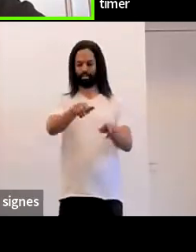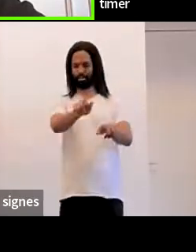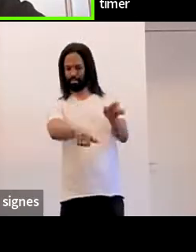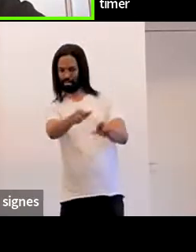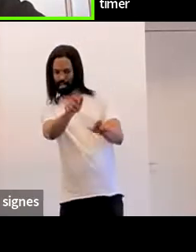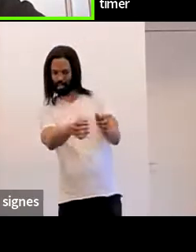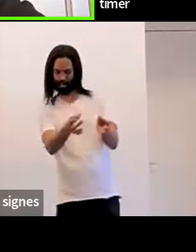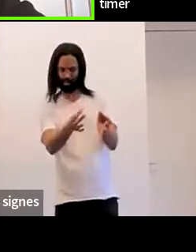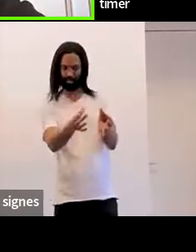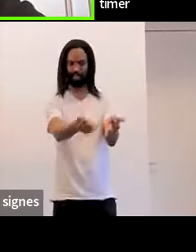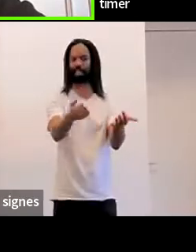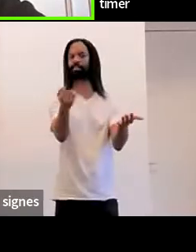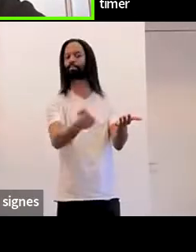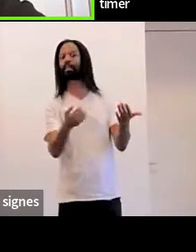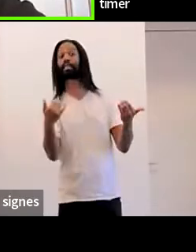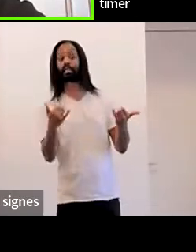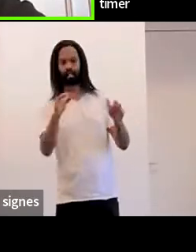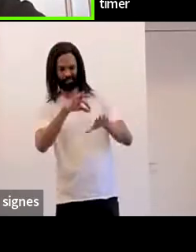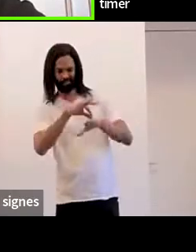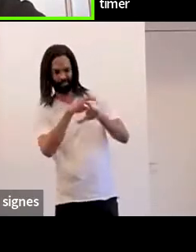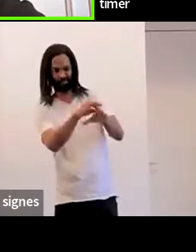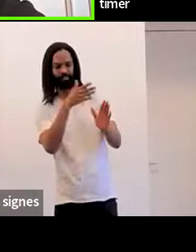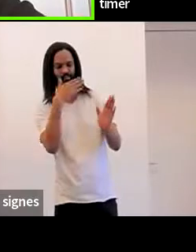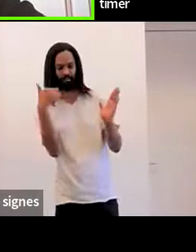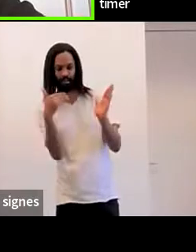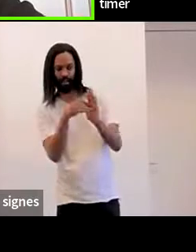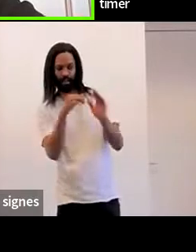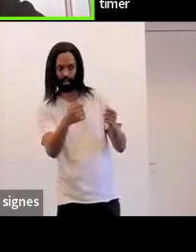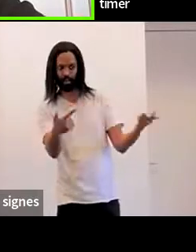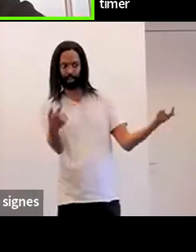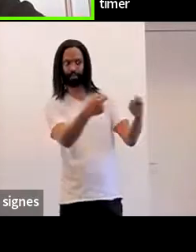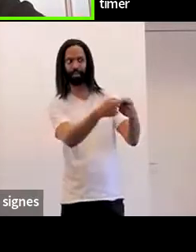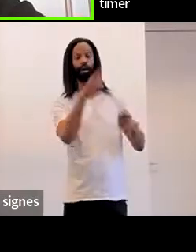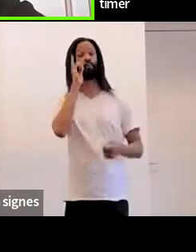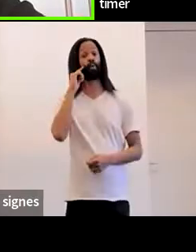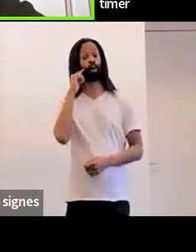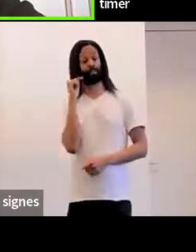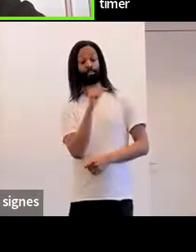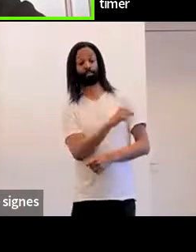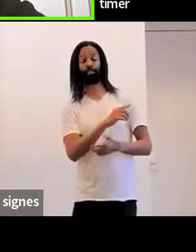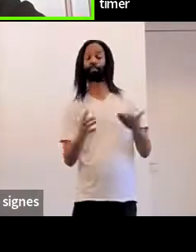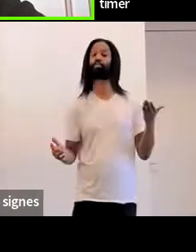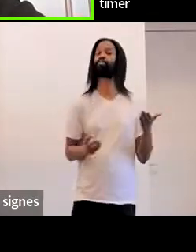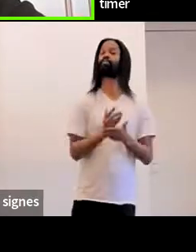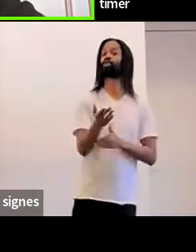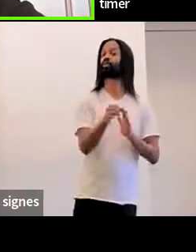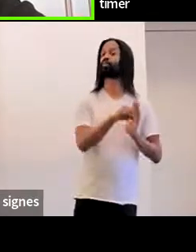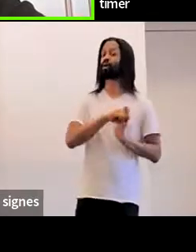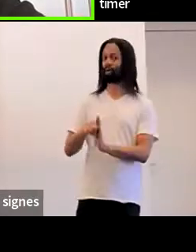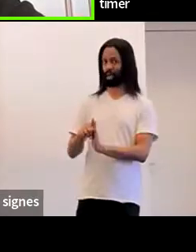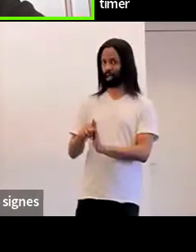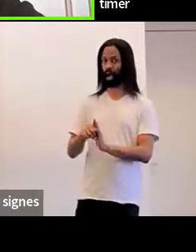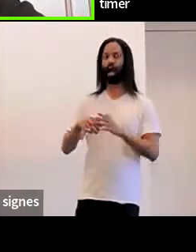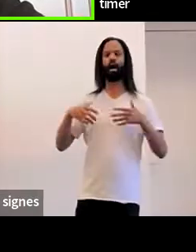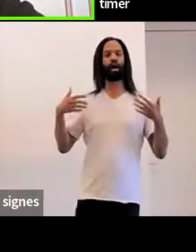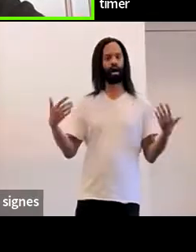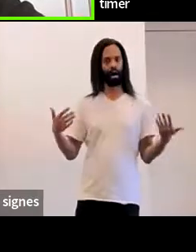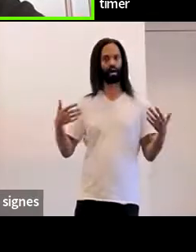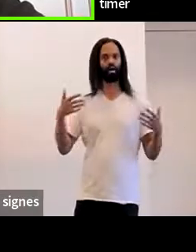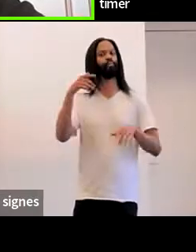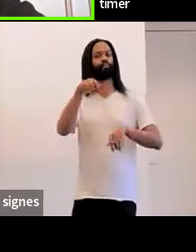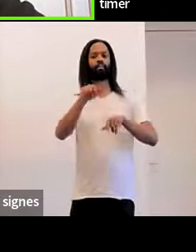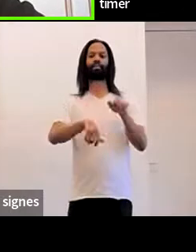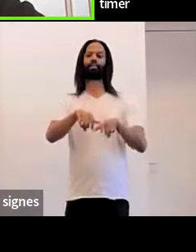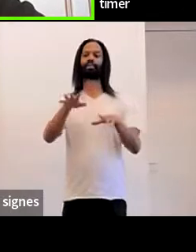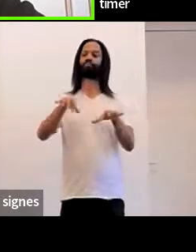les plus fragiles de notre territoire. C'est un projet prioritaire pour garantir une action efficace des acteurs qui œuvrent dans la lutte